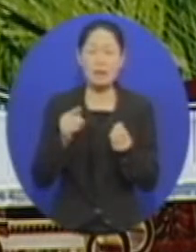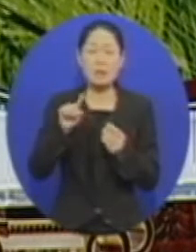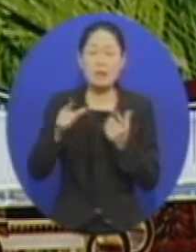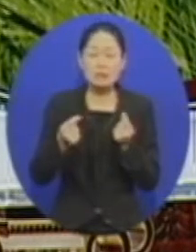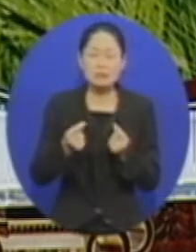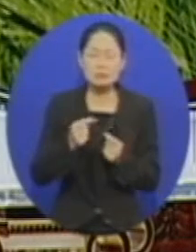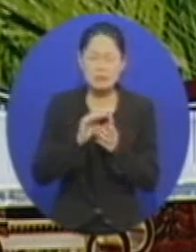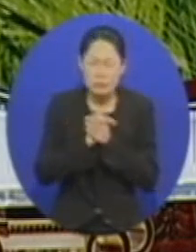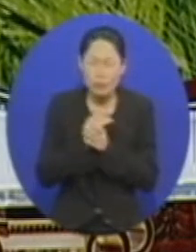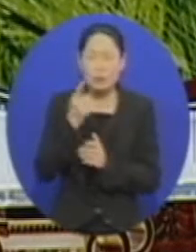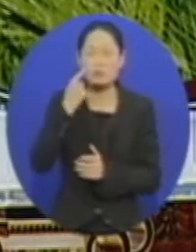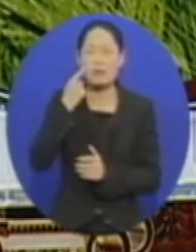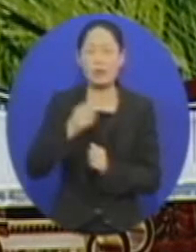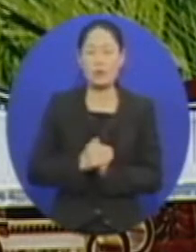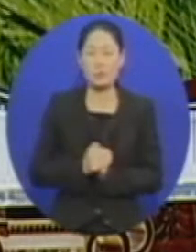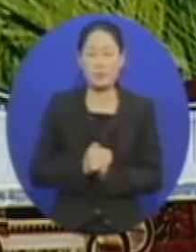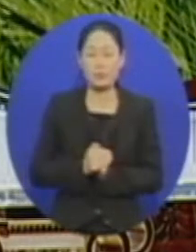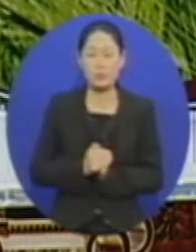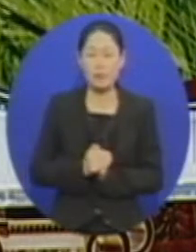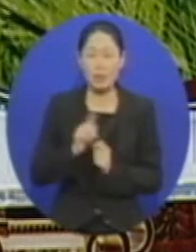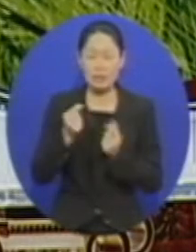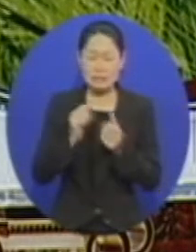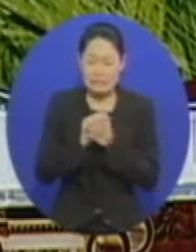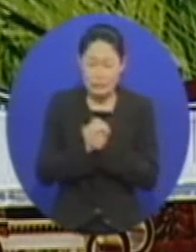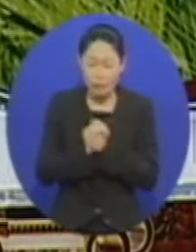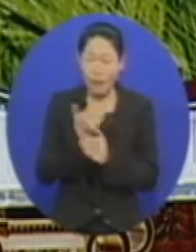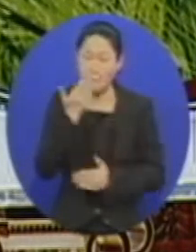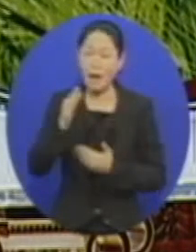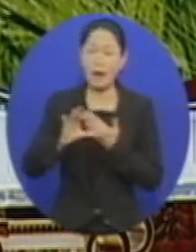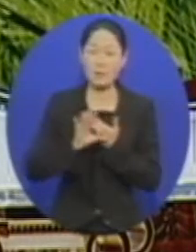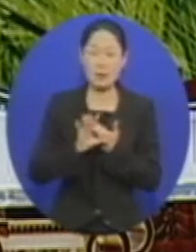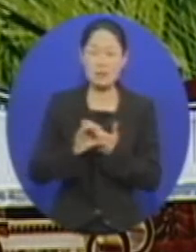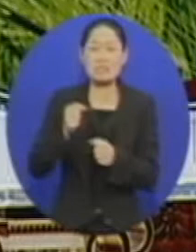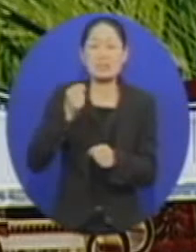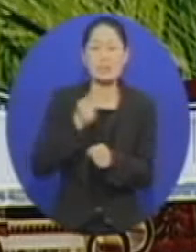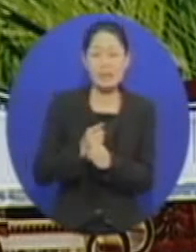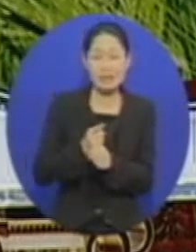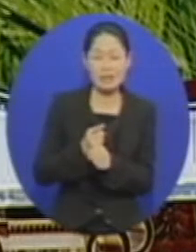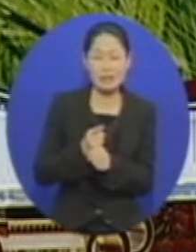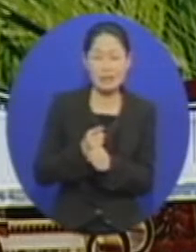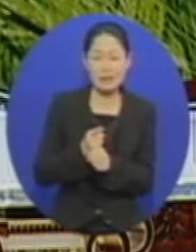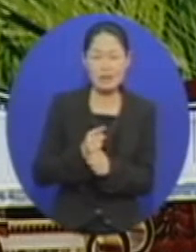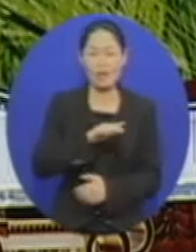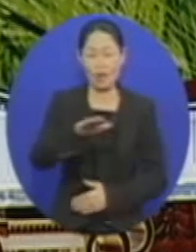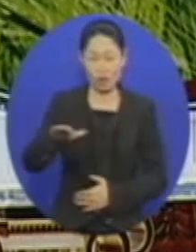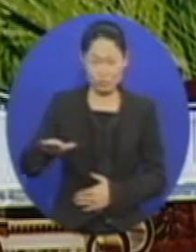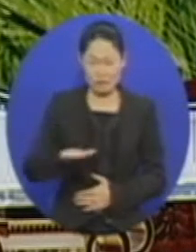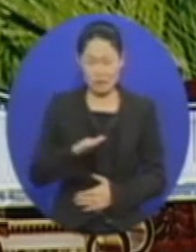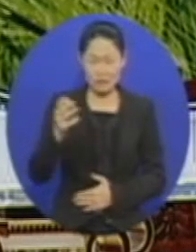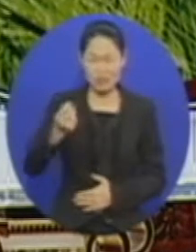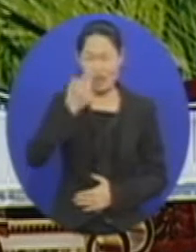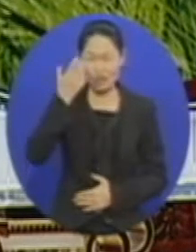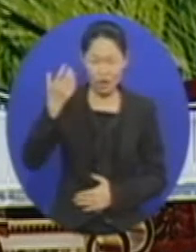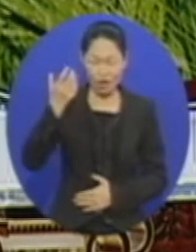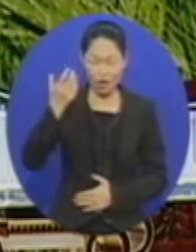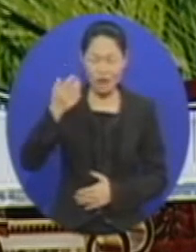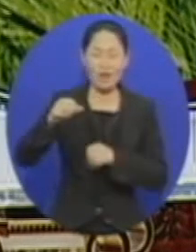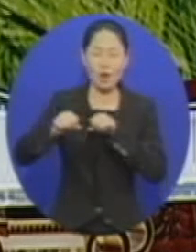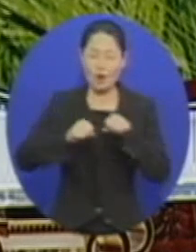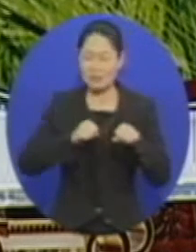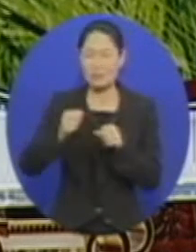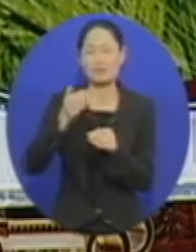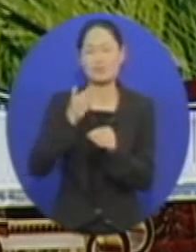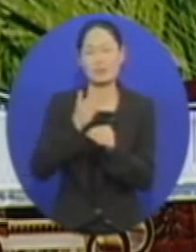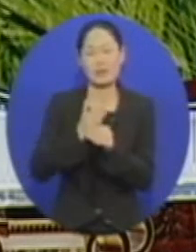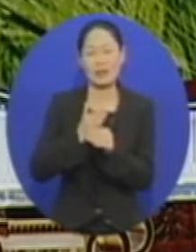해보세요 그리고 그런 기도가 나오면 이미 여러분 안에는 성령님이 역사 고 계신